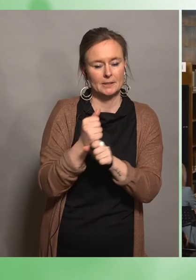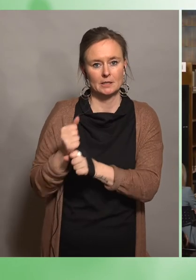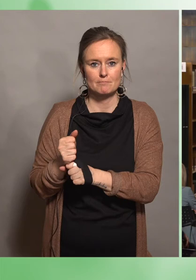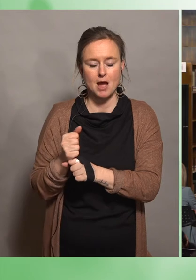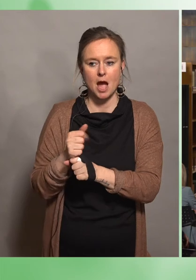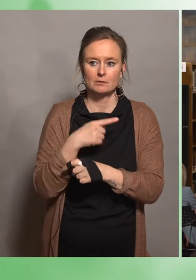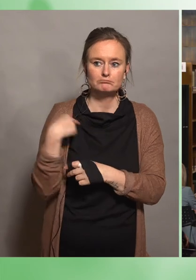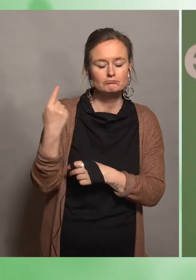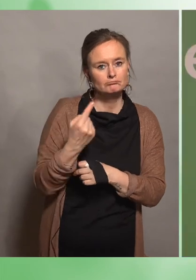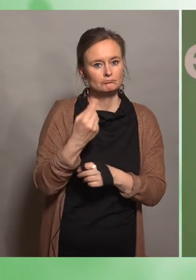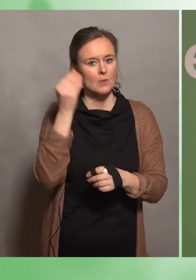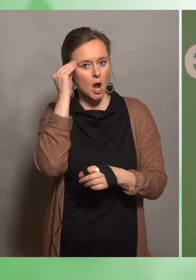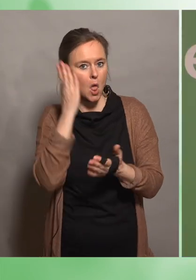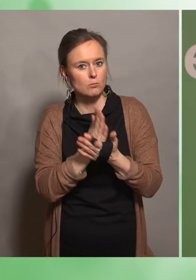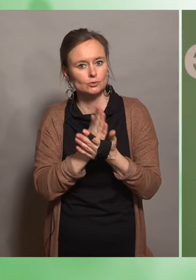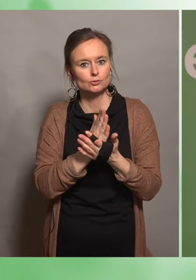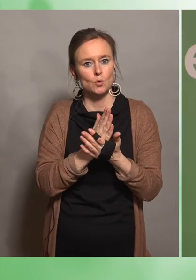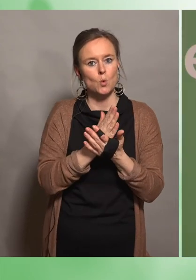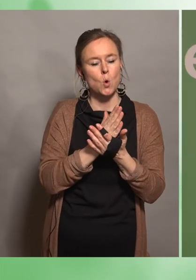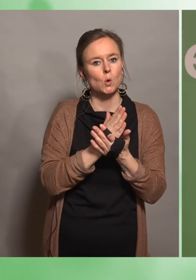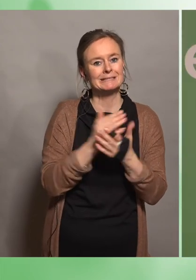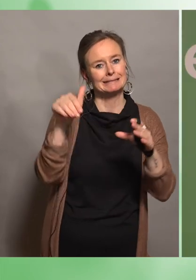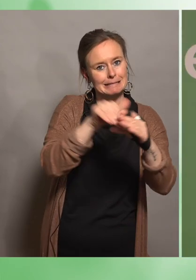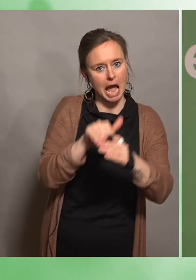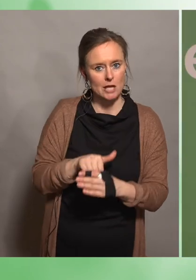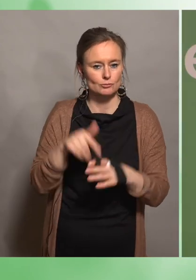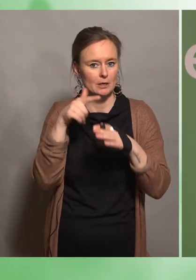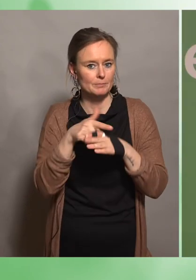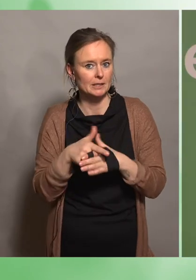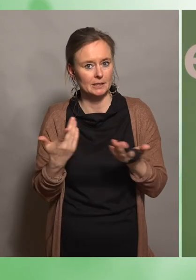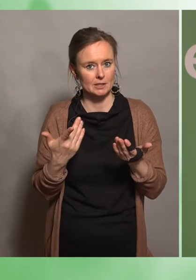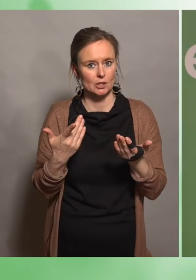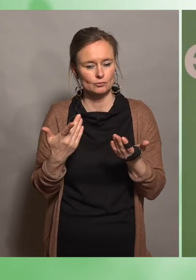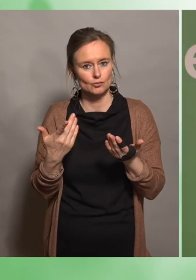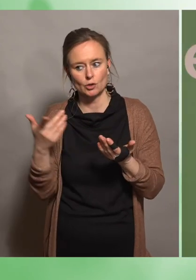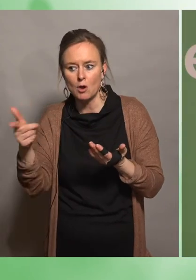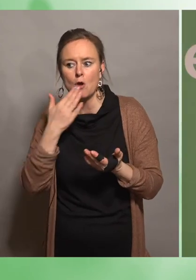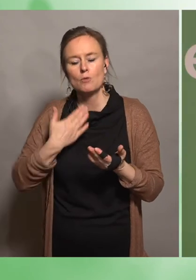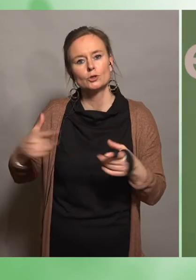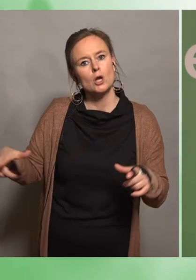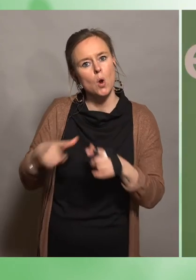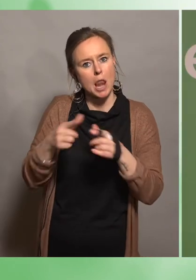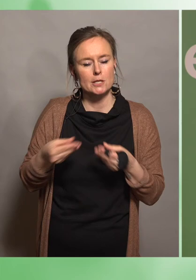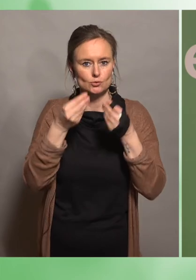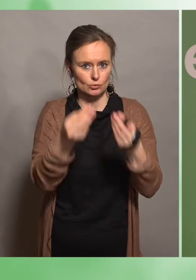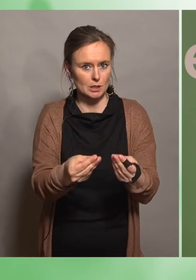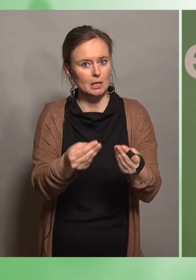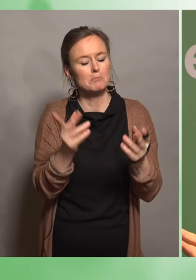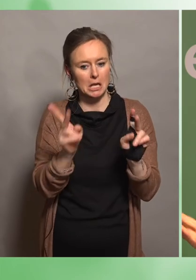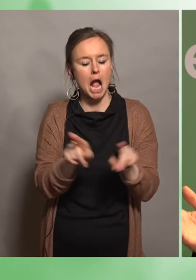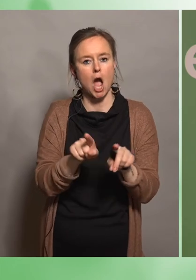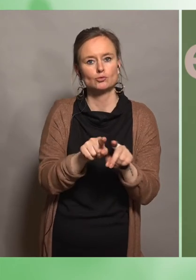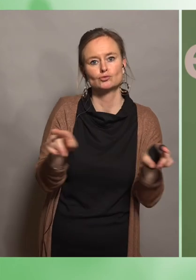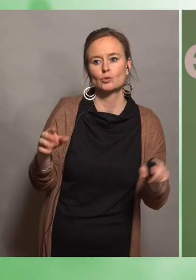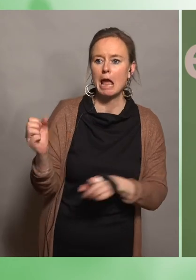Behinderter aufgrund der Leistungen und der Einsatzbereitschaft, die sie erbringen, eine Bereicherung für die Unternehmen ist. Dazu